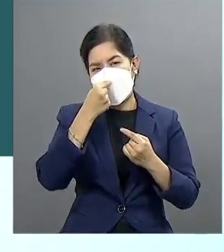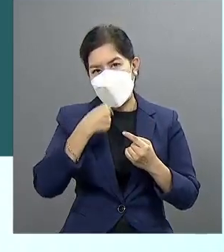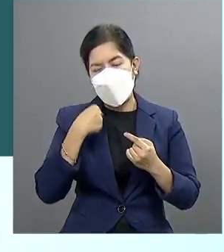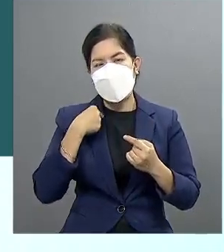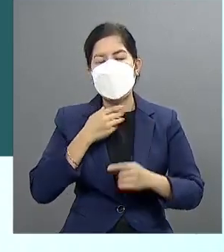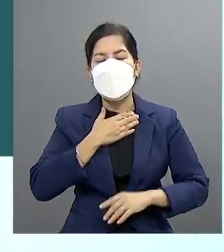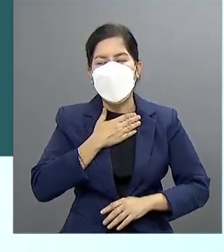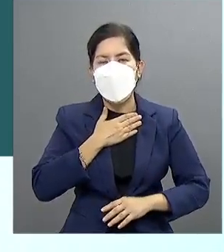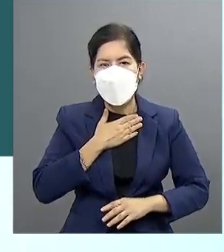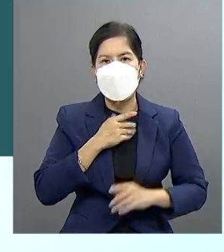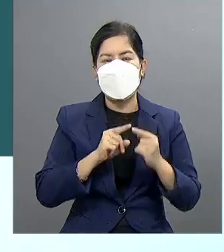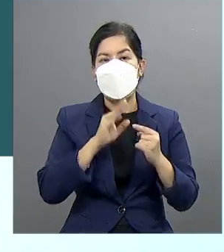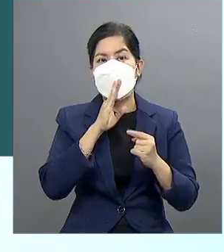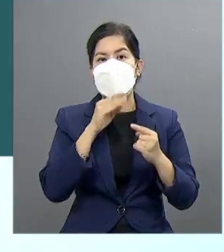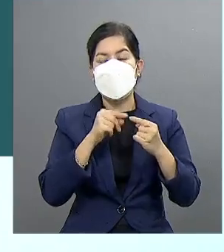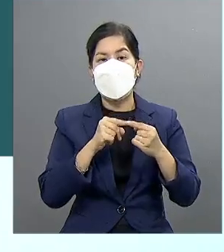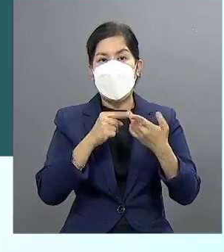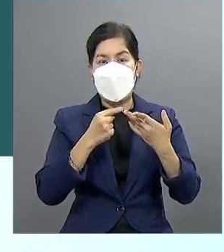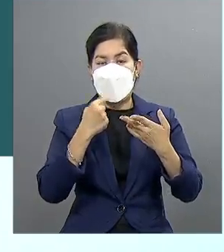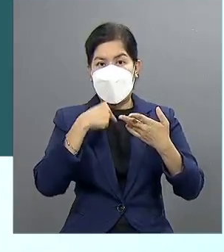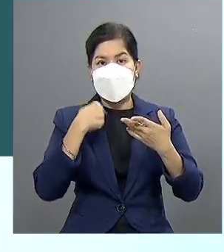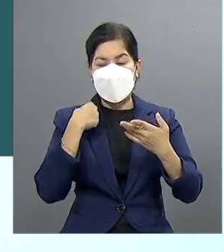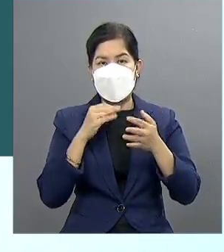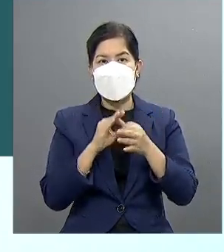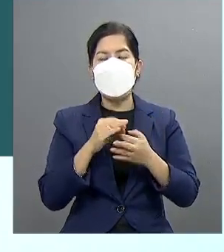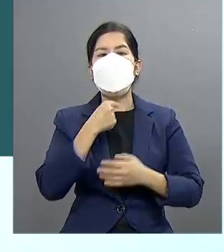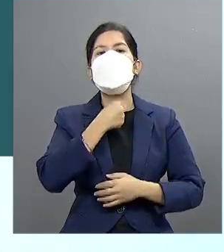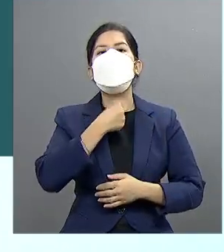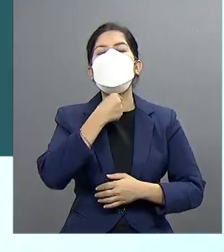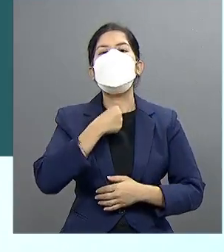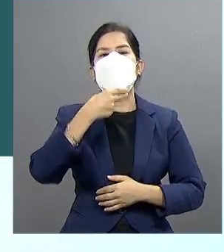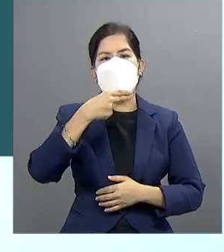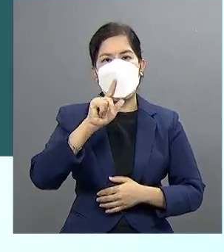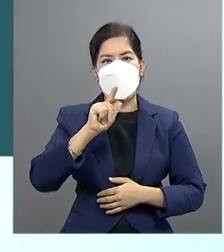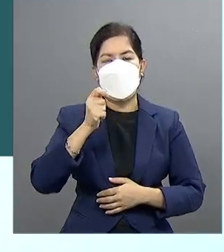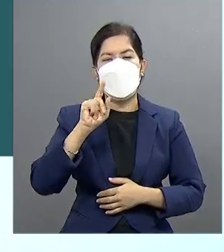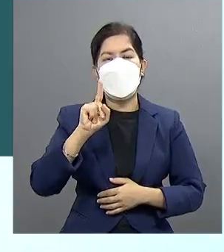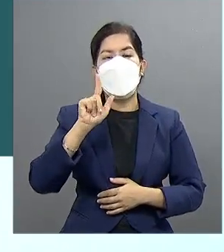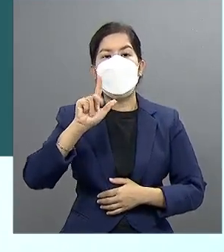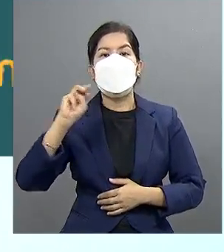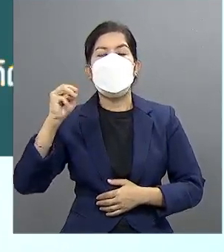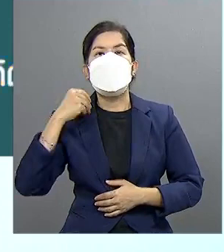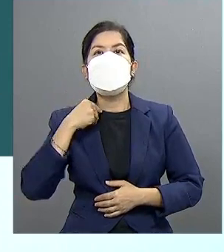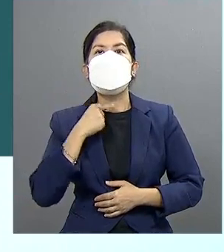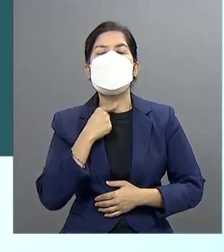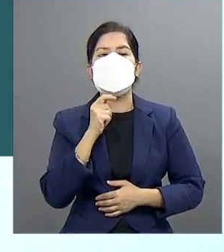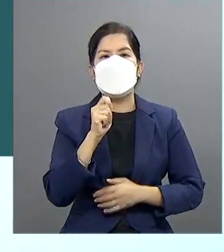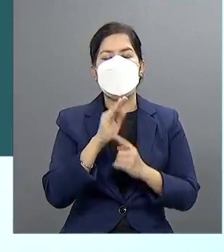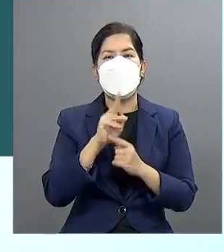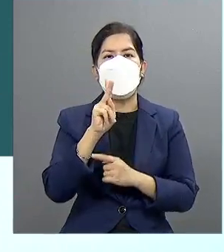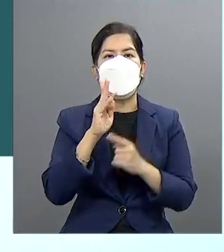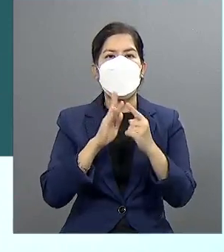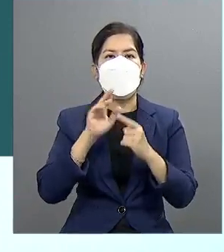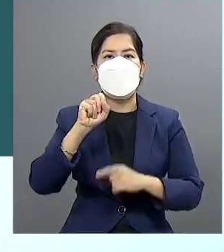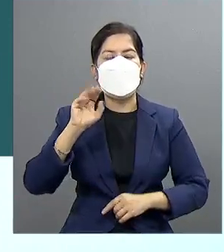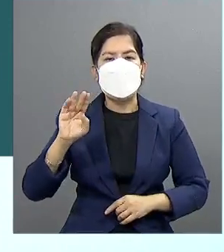ล่างอันตรายก็คือว่ามักจะเป็นที่หลอดลมพอเป็นหลอดลมปุ๊บทำให้หลอดลมอักเสบแล้วมีเสมหะมันก็จะตีบก็มีอาการคล้ายๆห